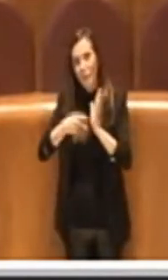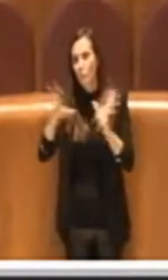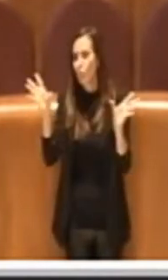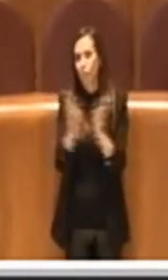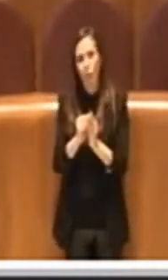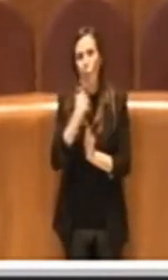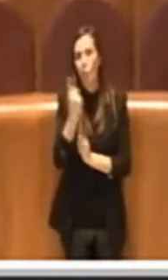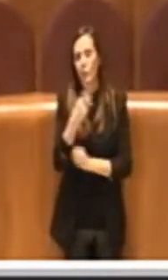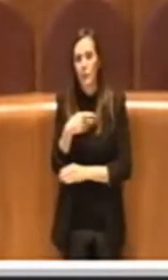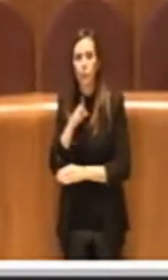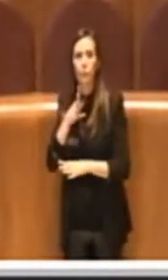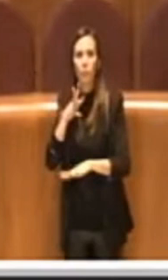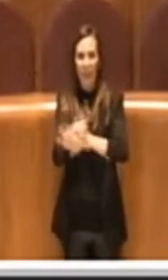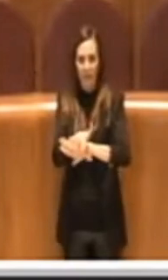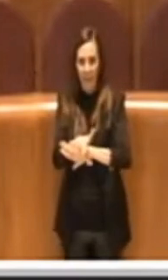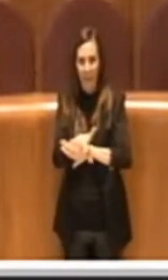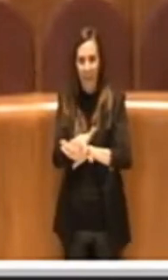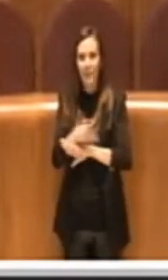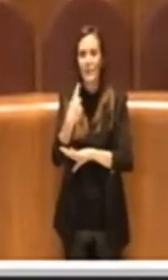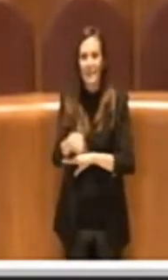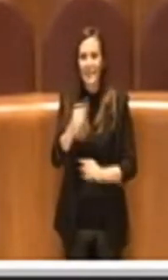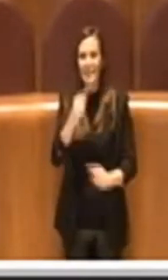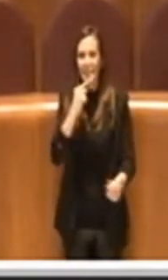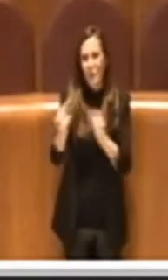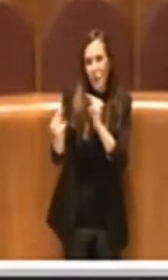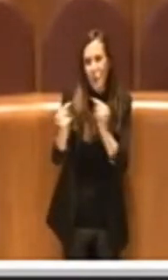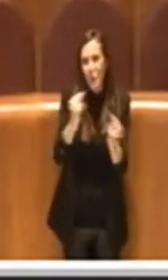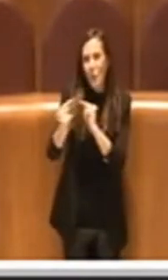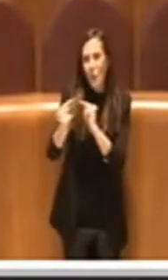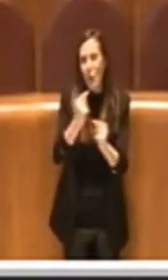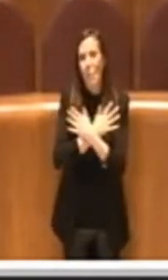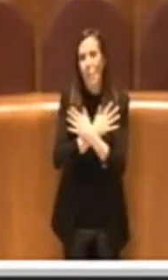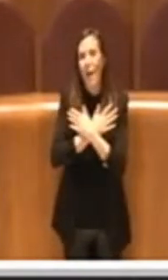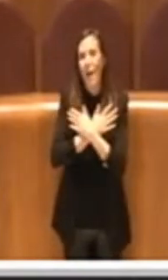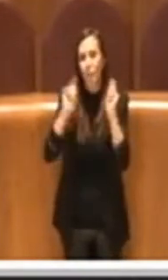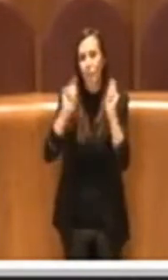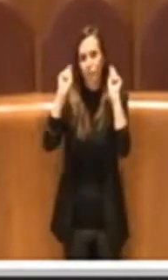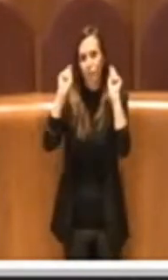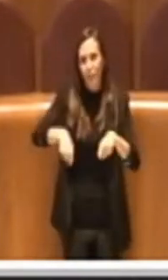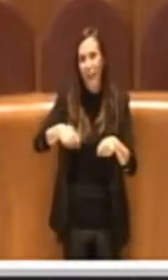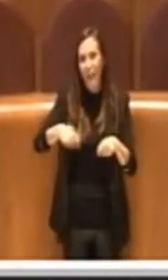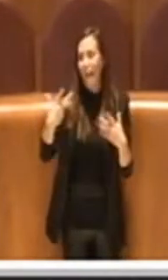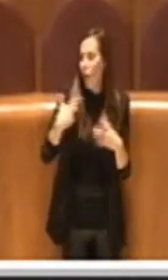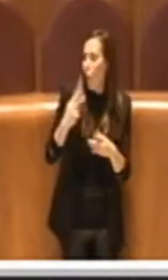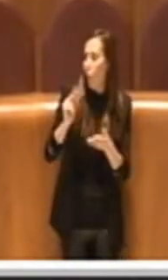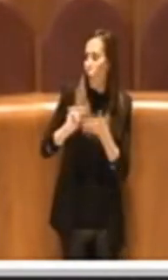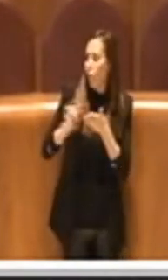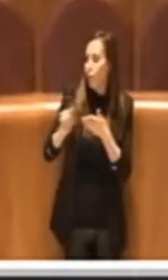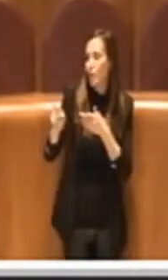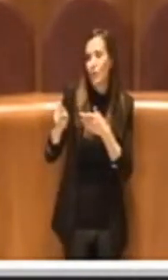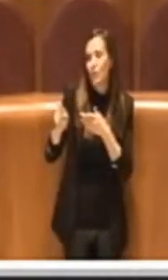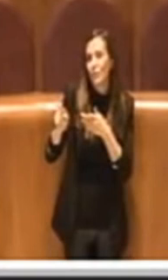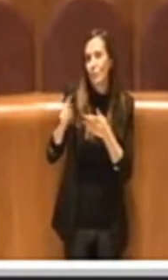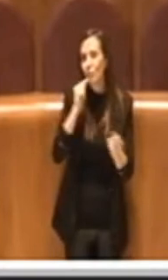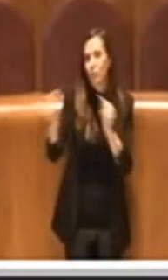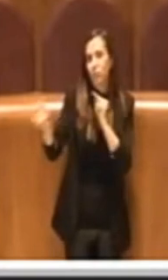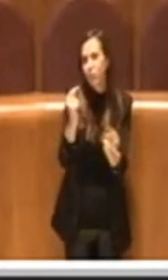nascono dalla interlocuzione fitta che c'è stata a partire da maggio con gli uffici, che hanno portato anche